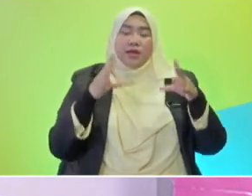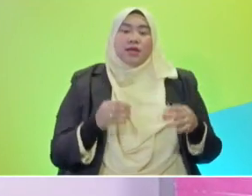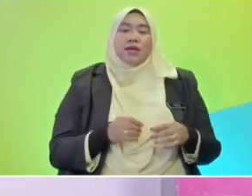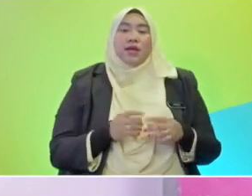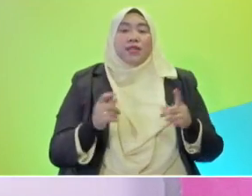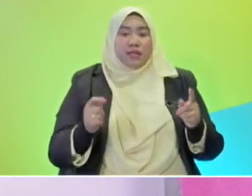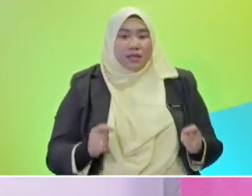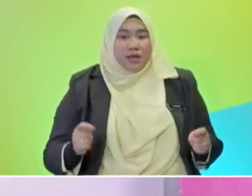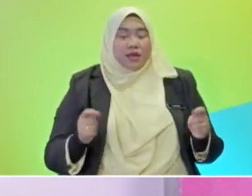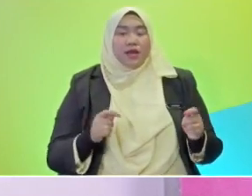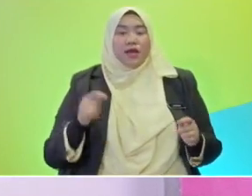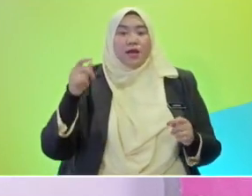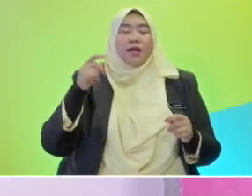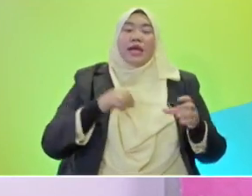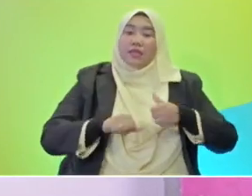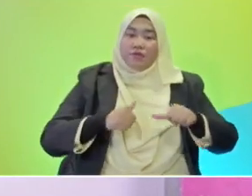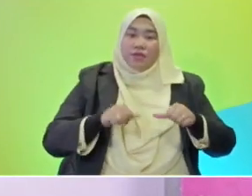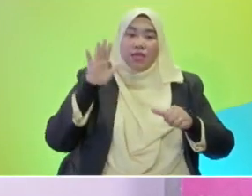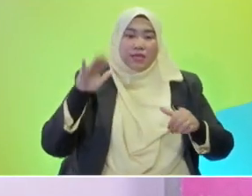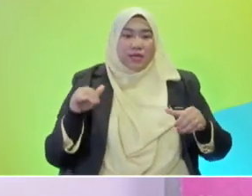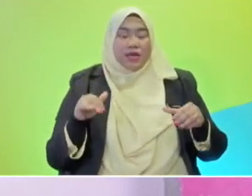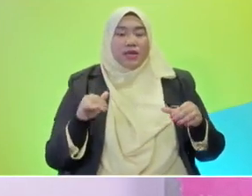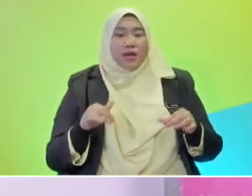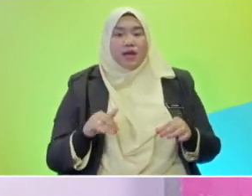yang menarik tetapi itu semua